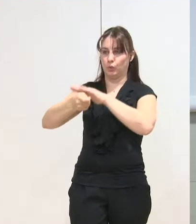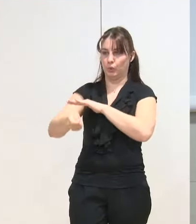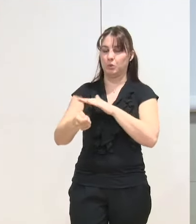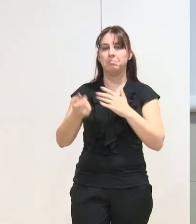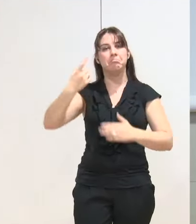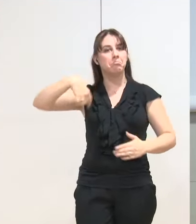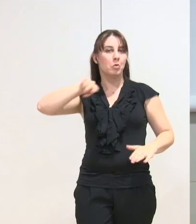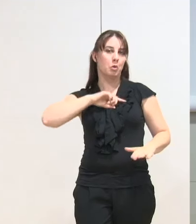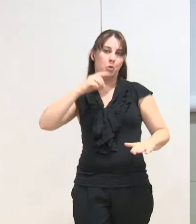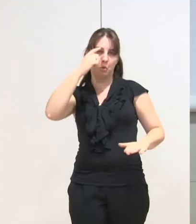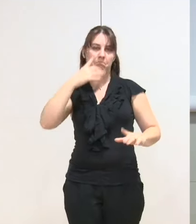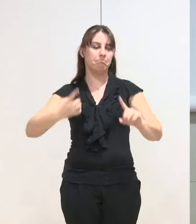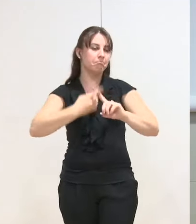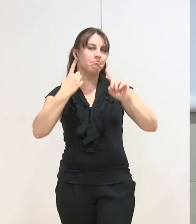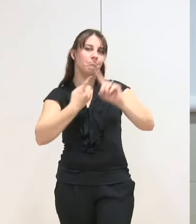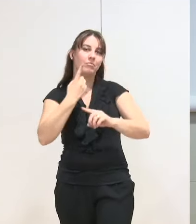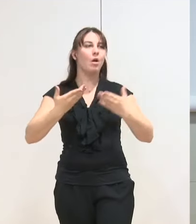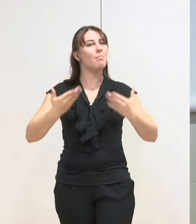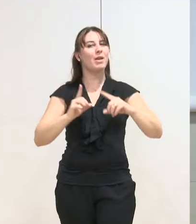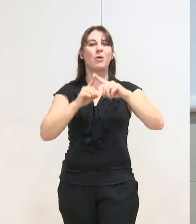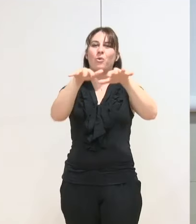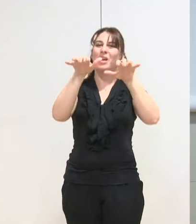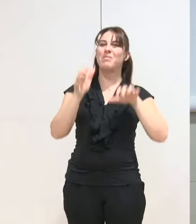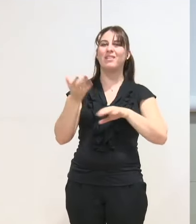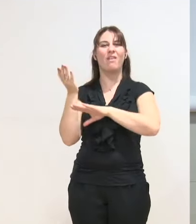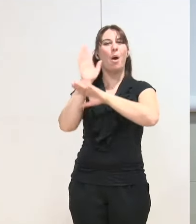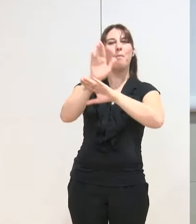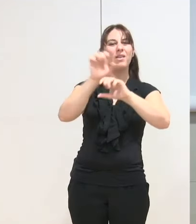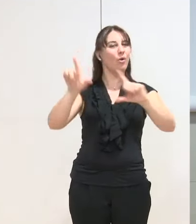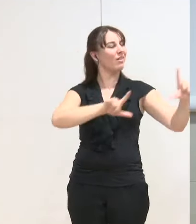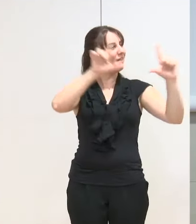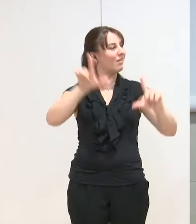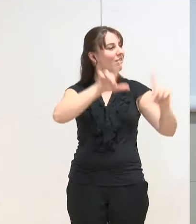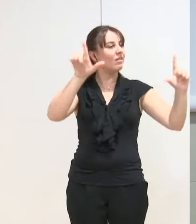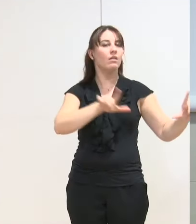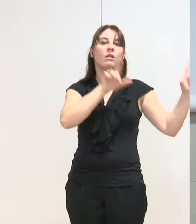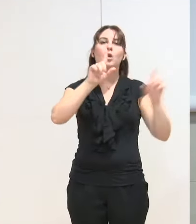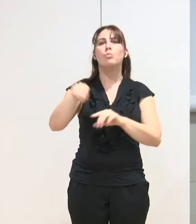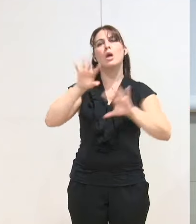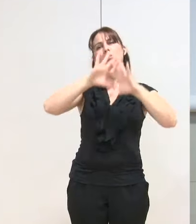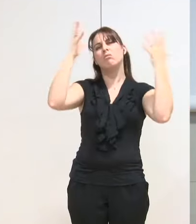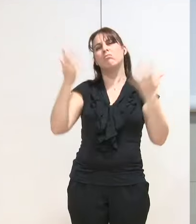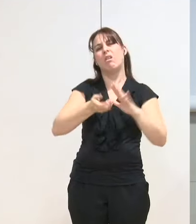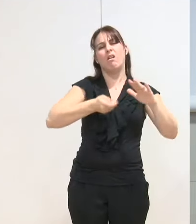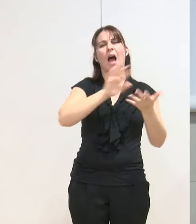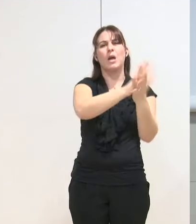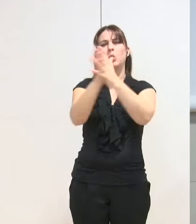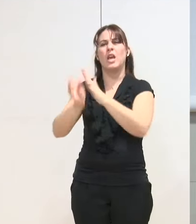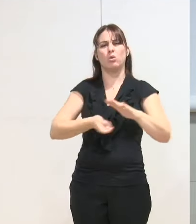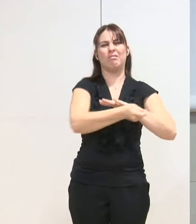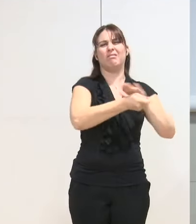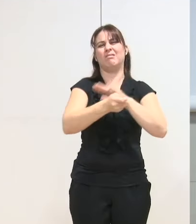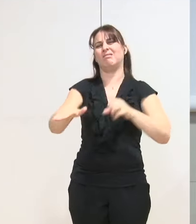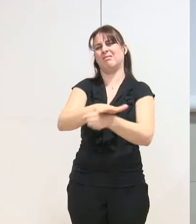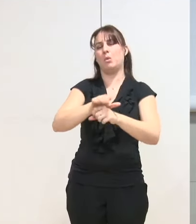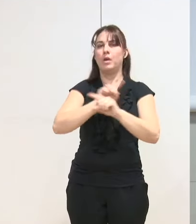a semblé important dans la présentation de ce compte administratif sans reprendre l'ensemble des subventions versé aux associations de